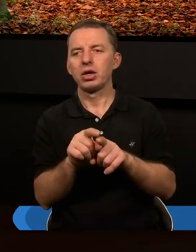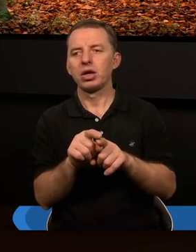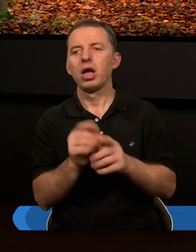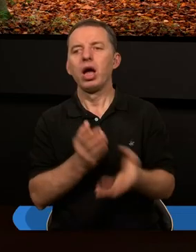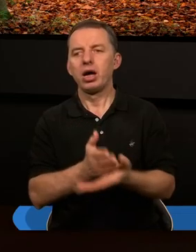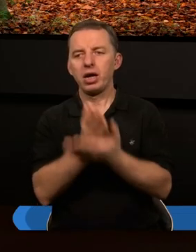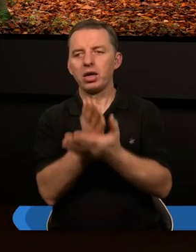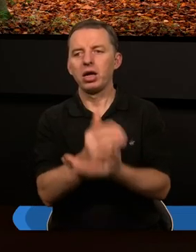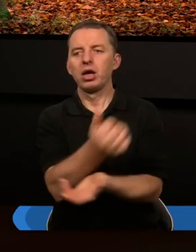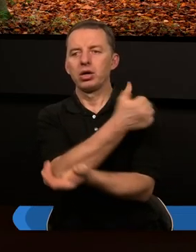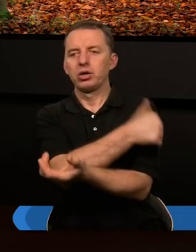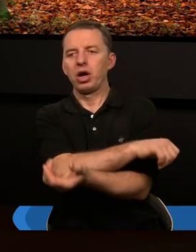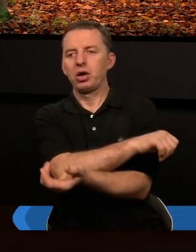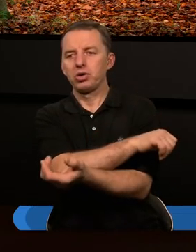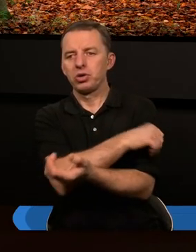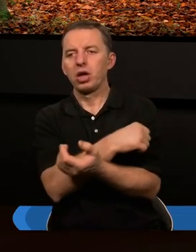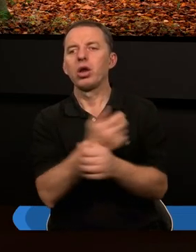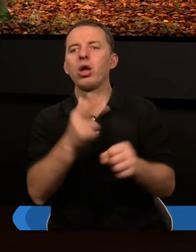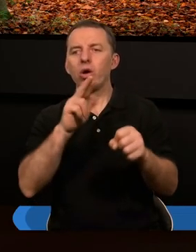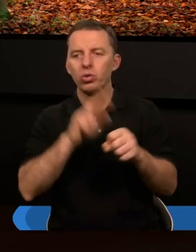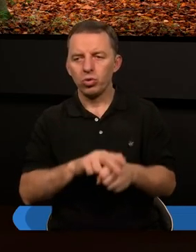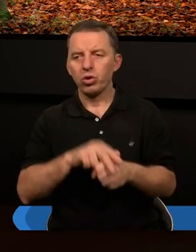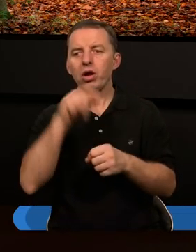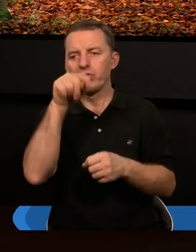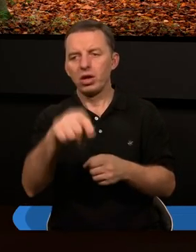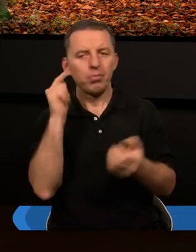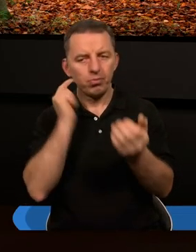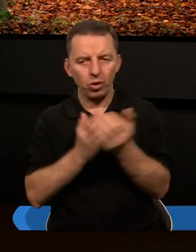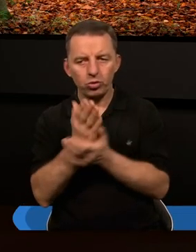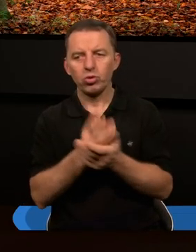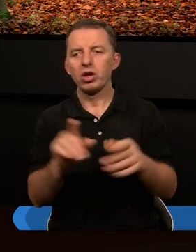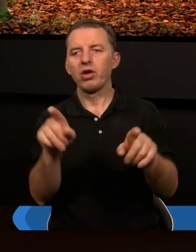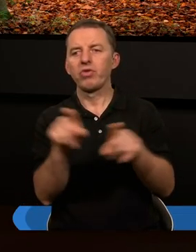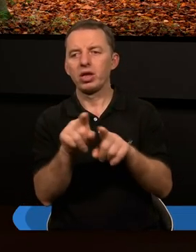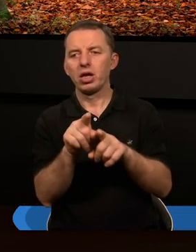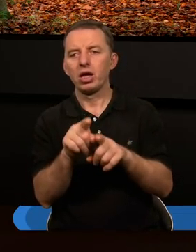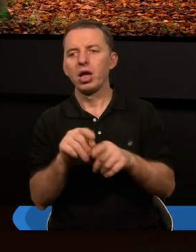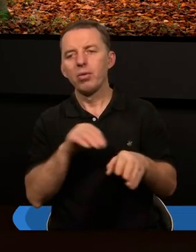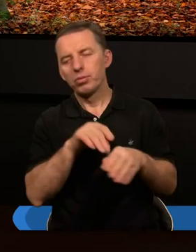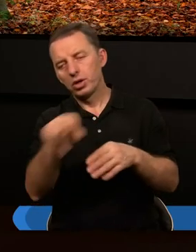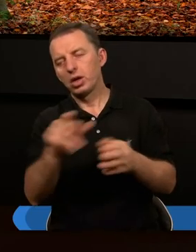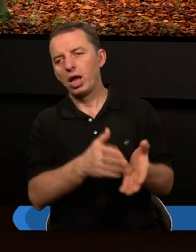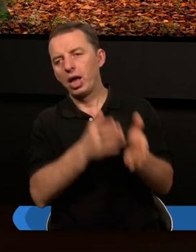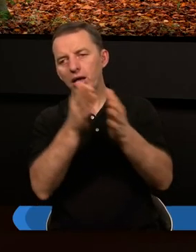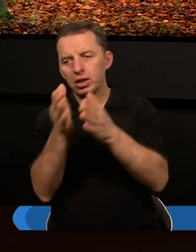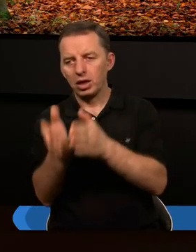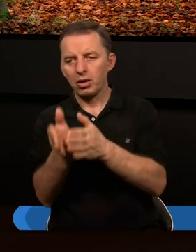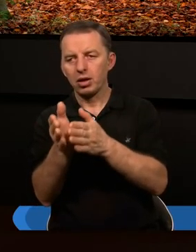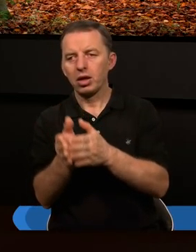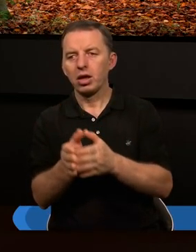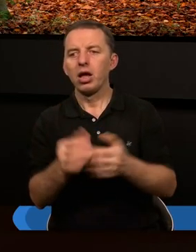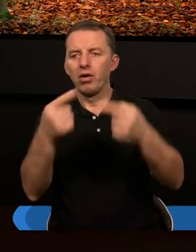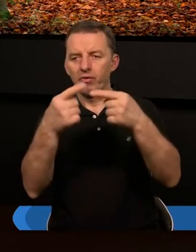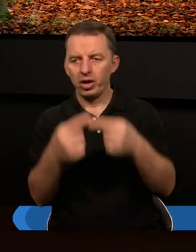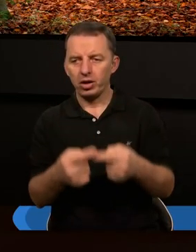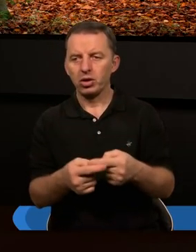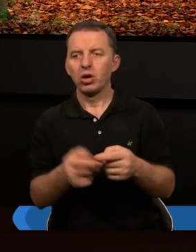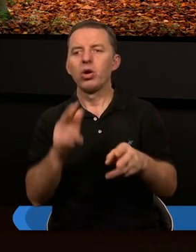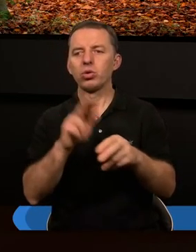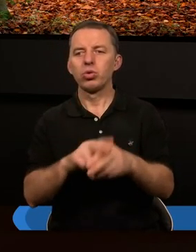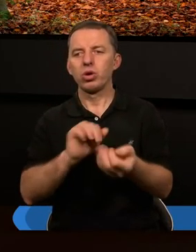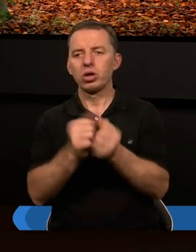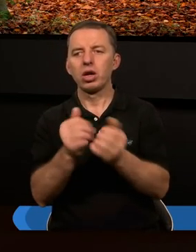jakby rada dla chrześcijanina do życia w tym takim posłuszeństwie też. Przejdźmy może do następnych wersetów,